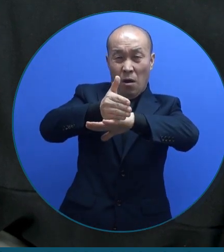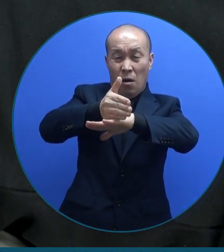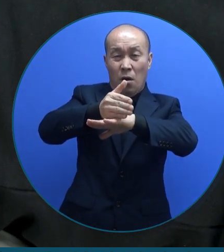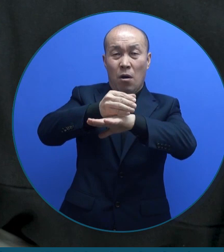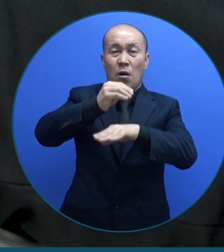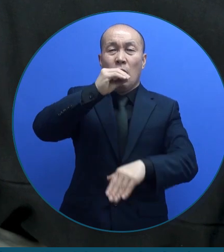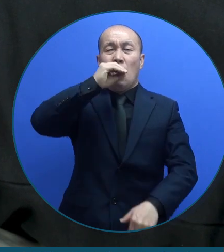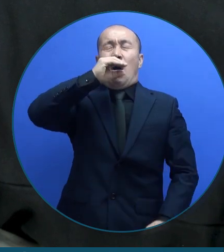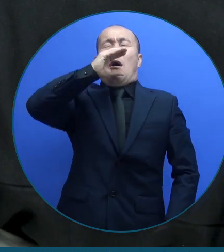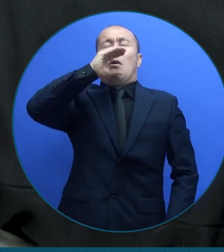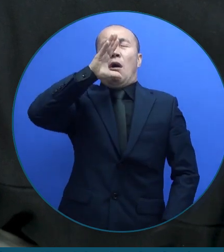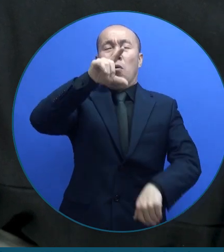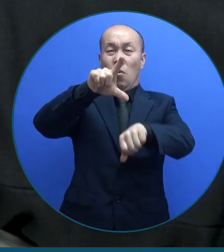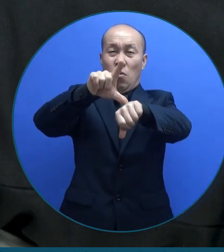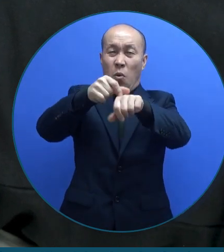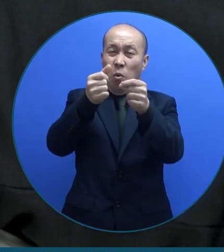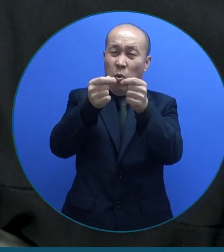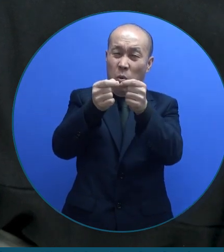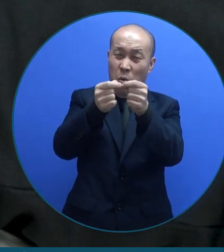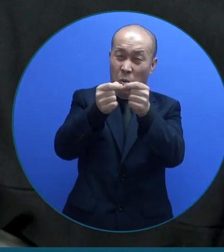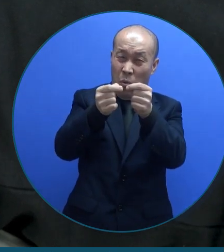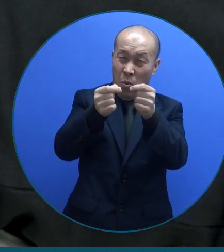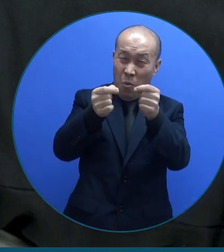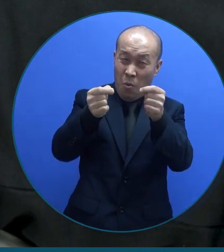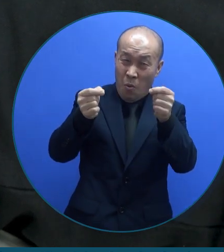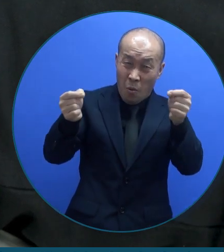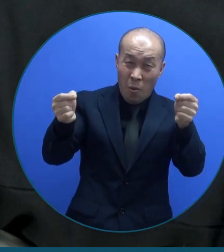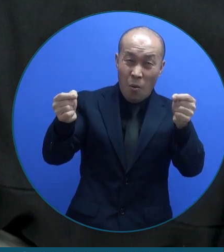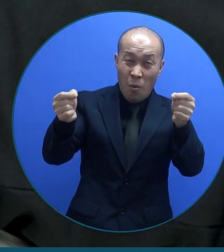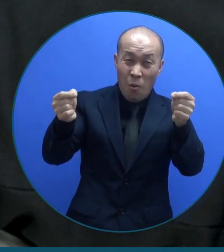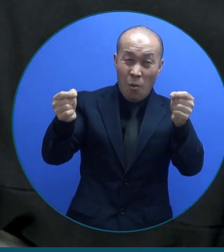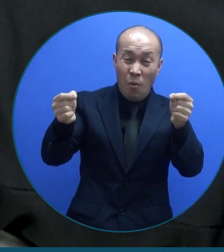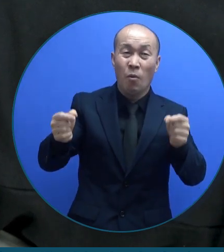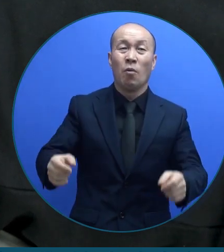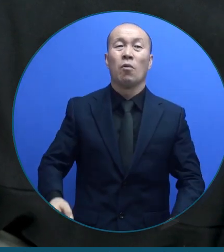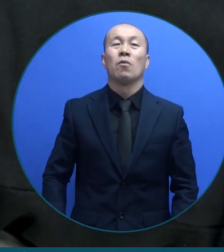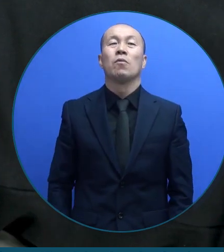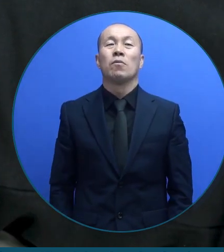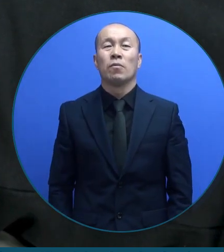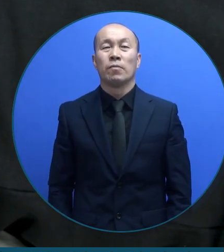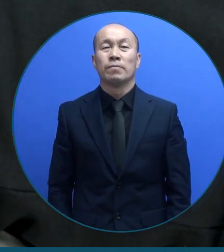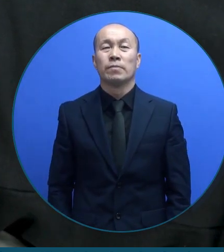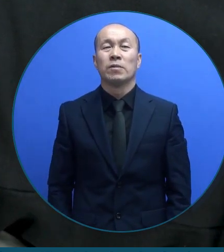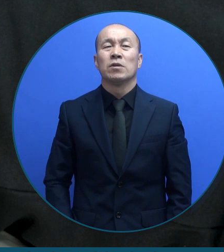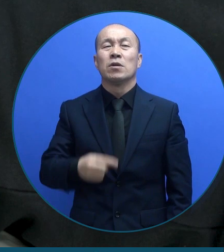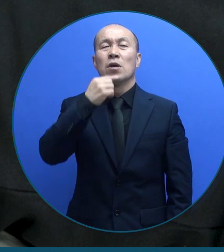때로는 매우 느리게 또는 긴 시간 동안 호흡을 하지 않다가